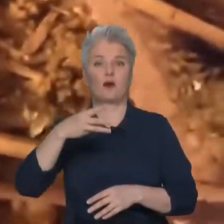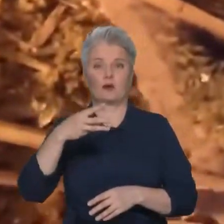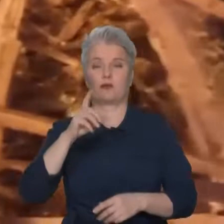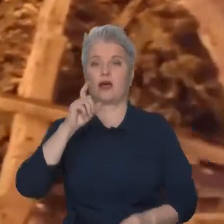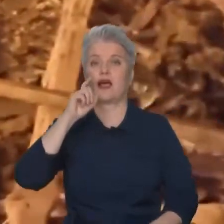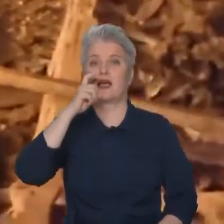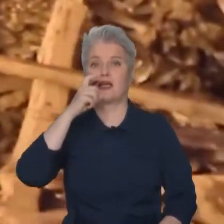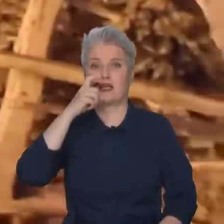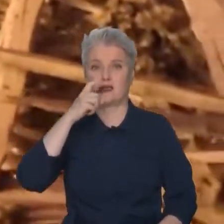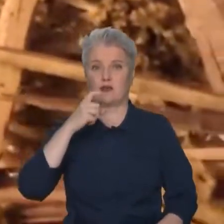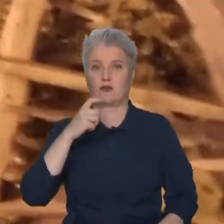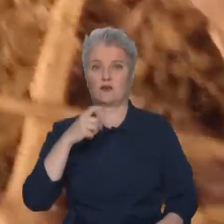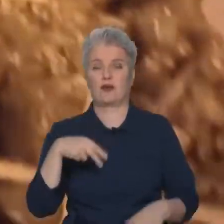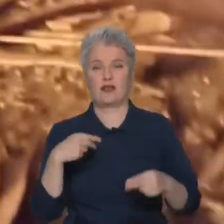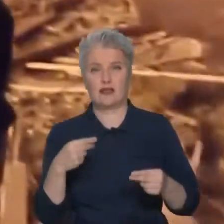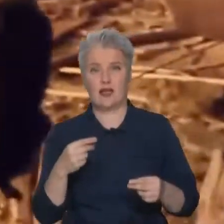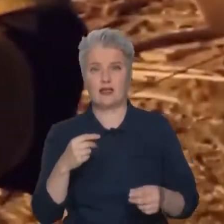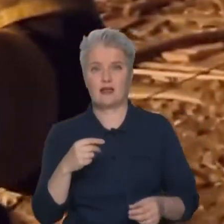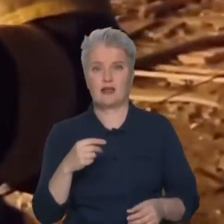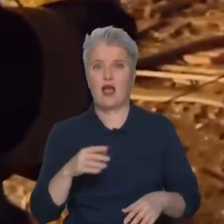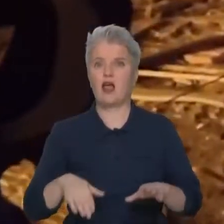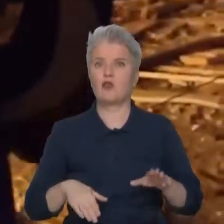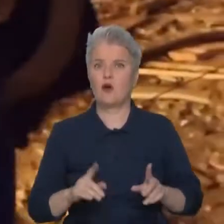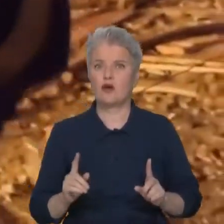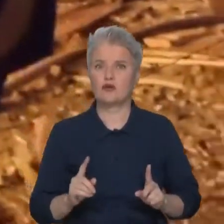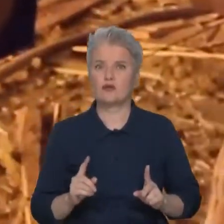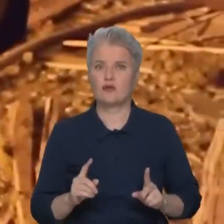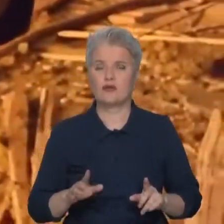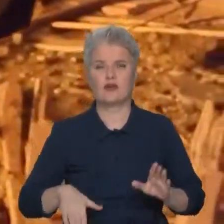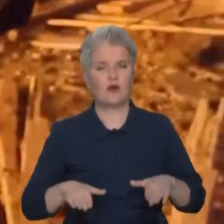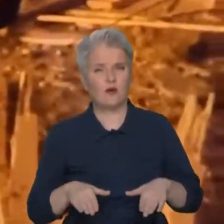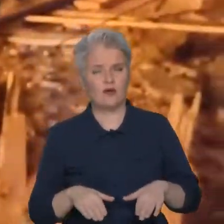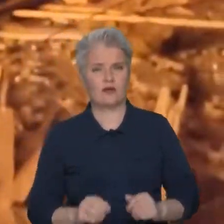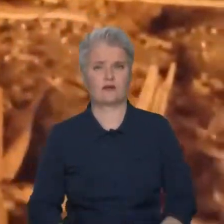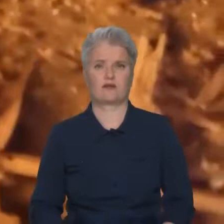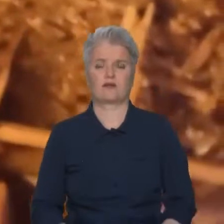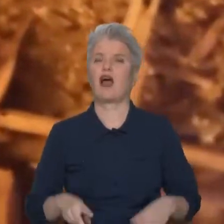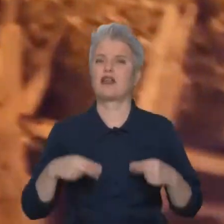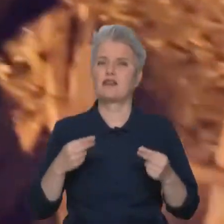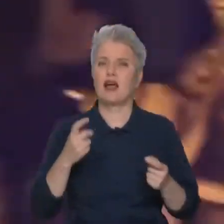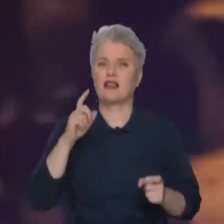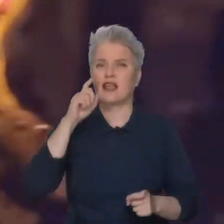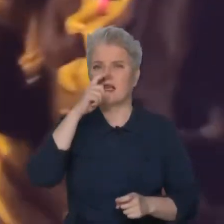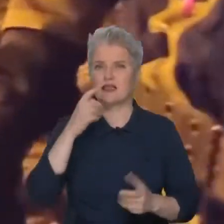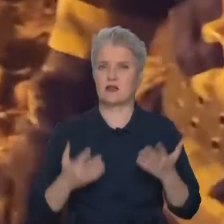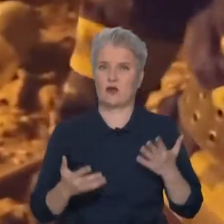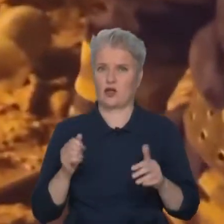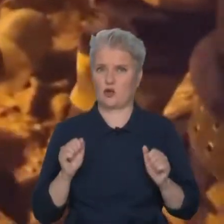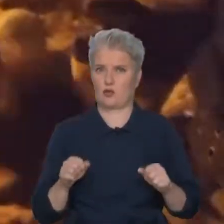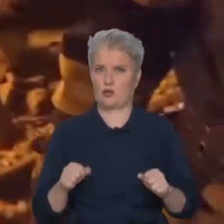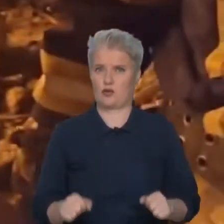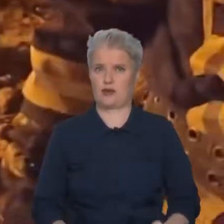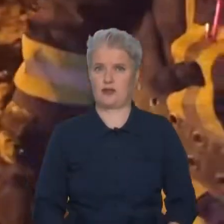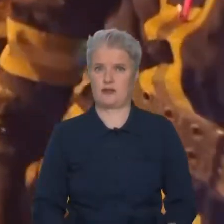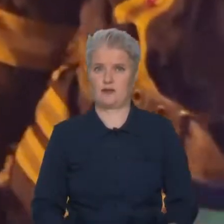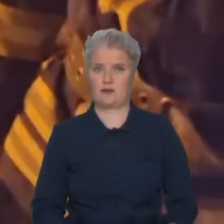Дайте кисню із апарату, дайте трошки. Та на ногу, Іван. Дайте трошки кисню, якщо можна.